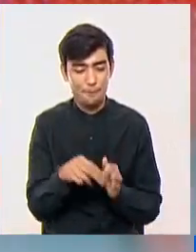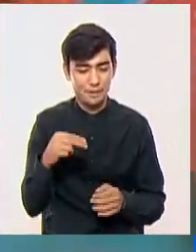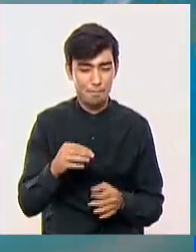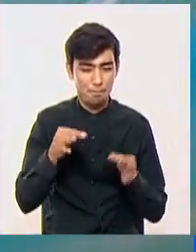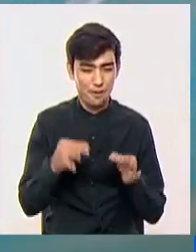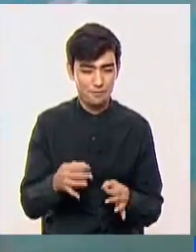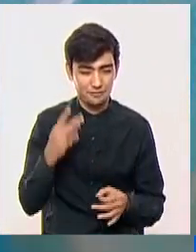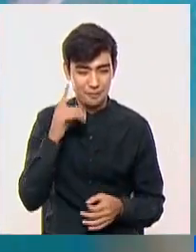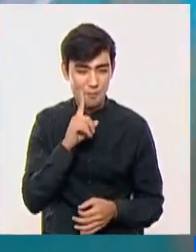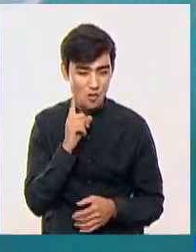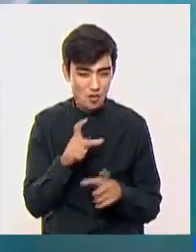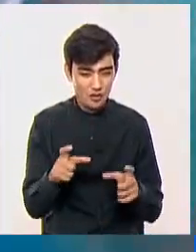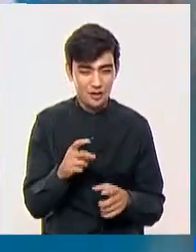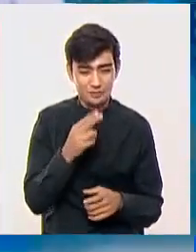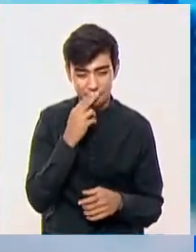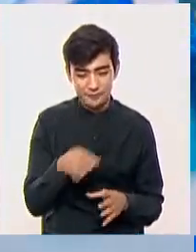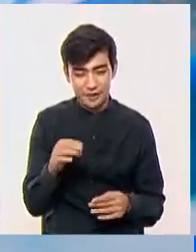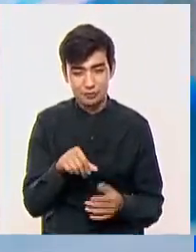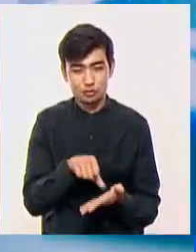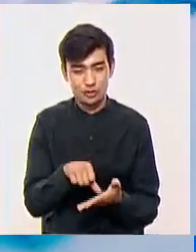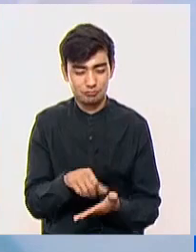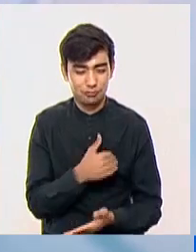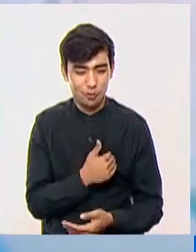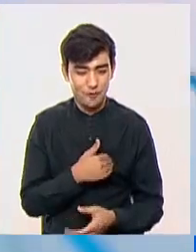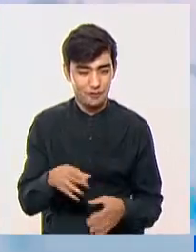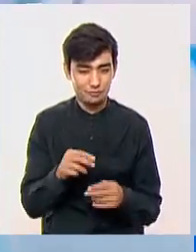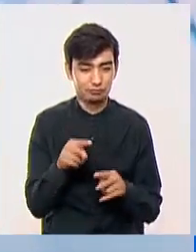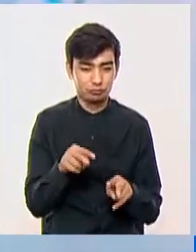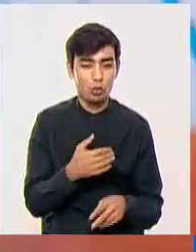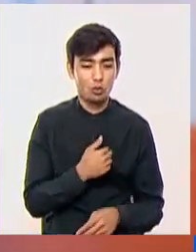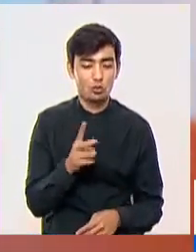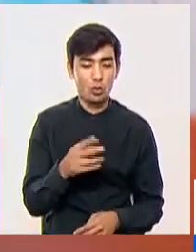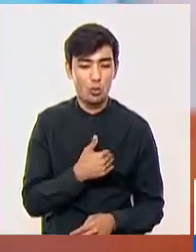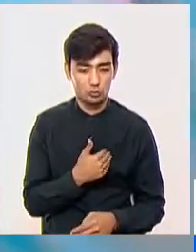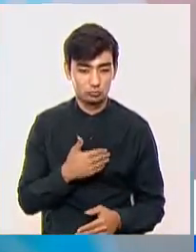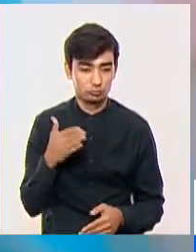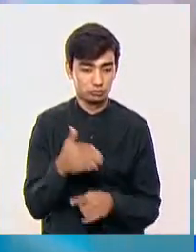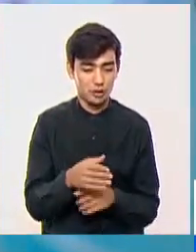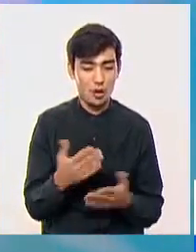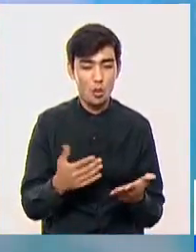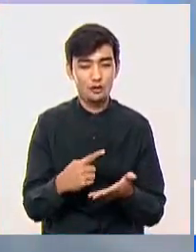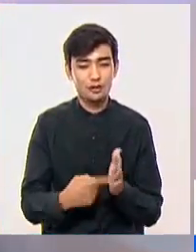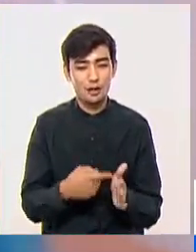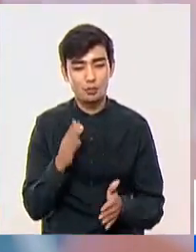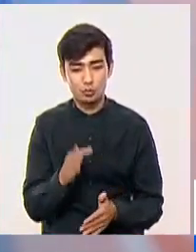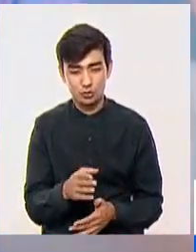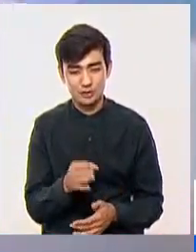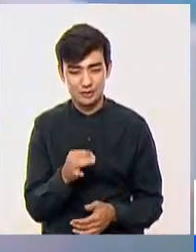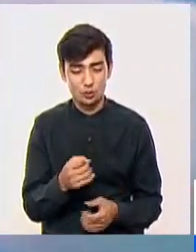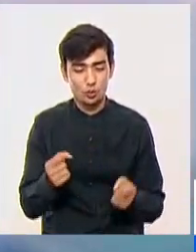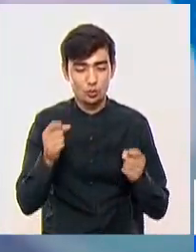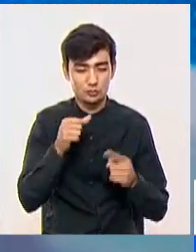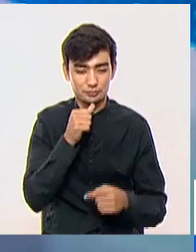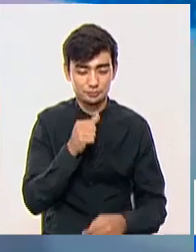Үміткерлер жастар мен белсенділер арасынан таңдаланады. Тәуелсіз бақылаушы боламын деген азаматтарға қандай талаптар қойылатынын тілшіміз